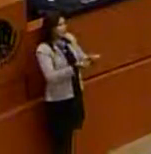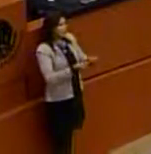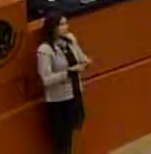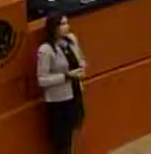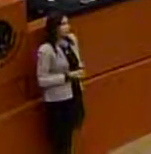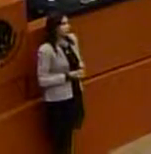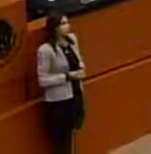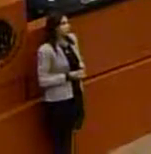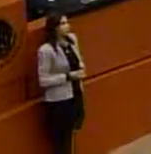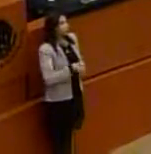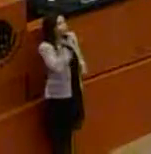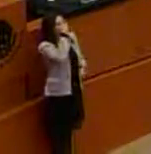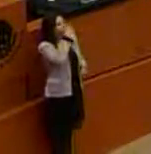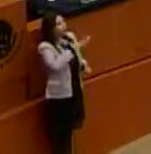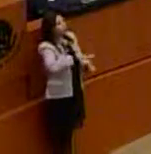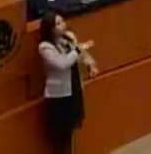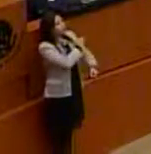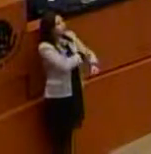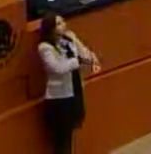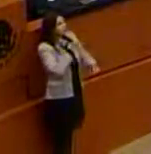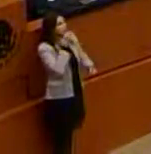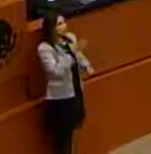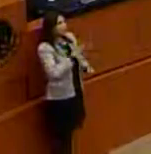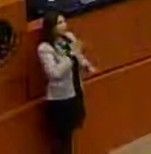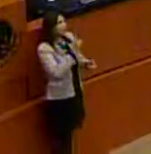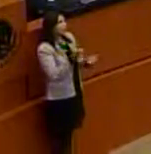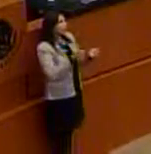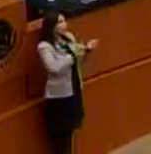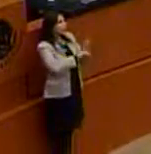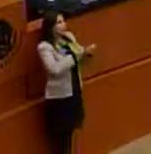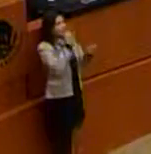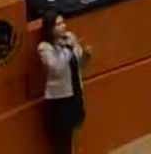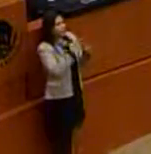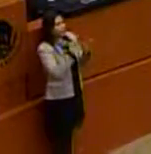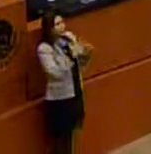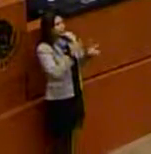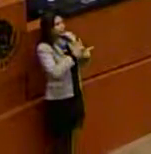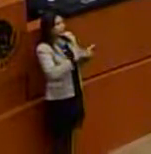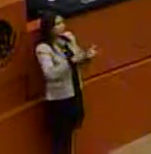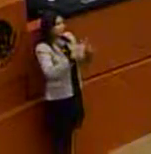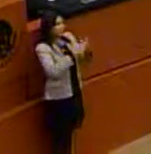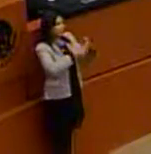faut aussi ajouter qu'il introduit vraiment la démocratie au sein de la famille parce que